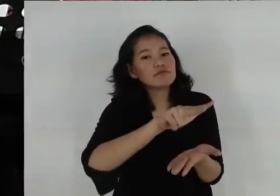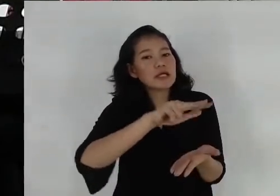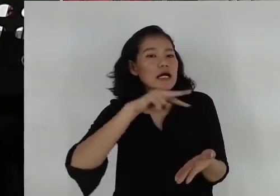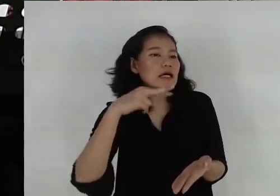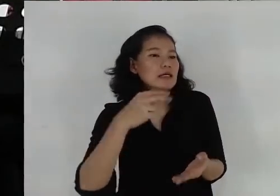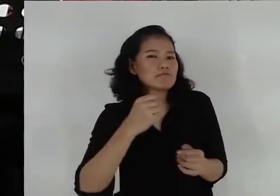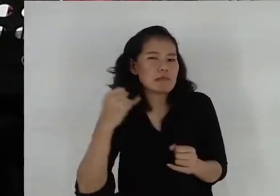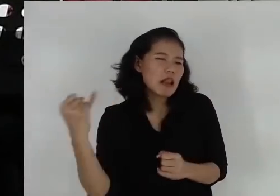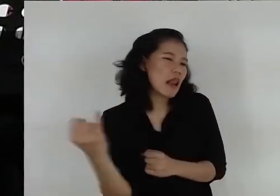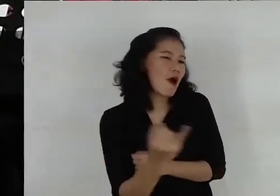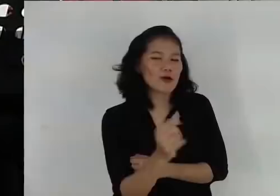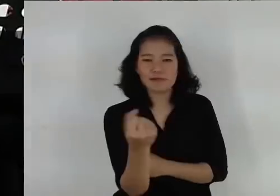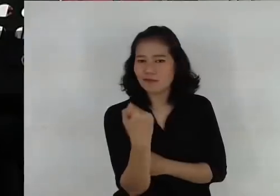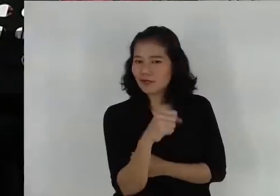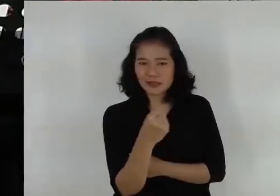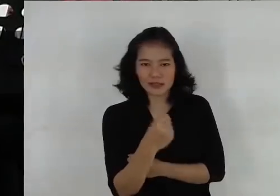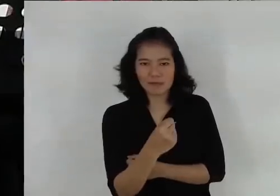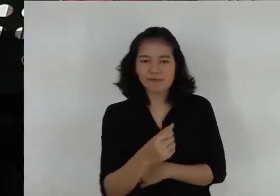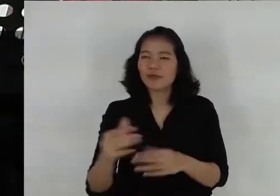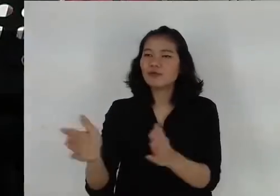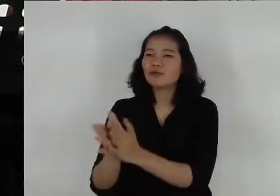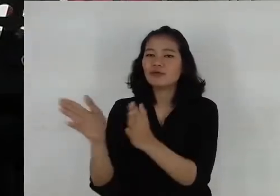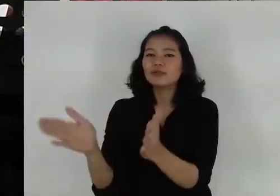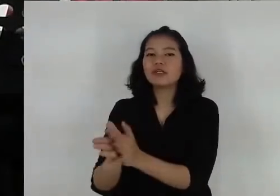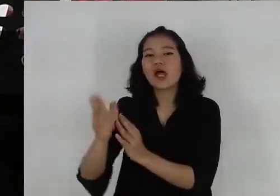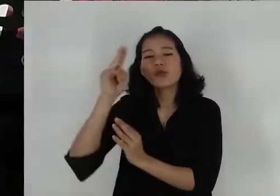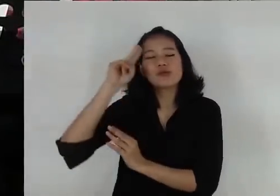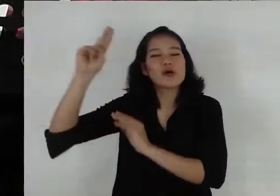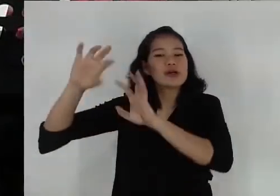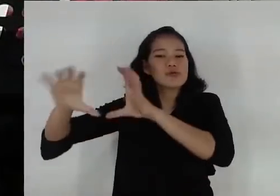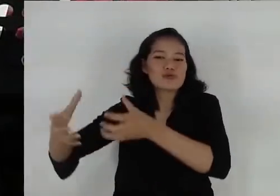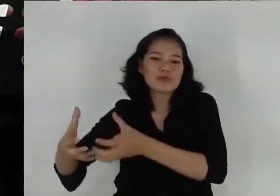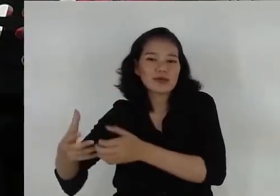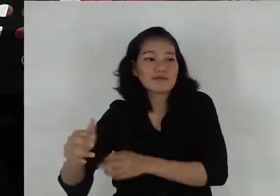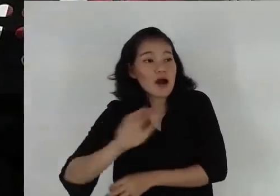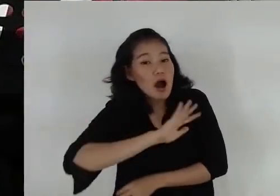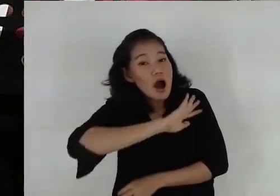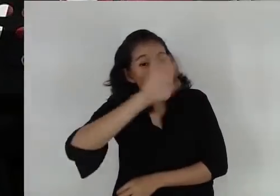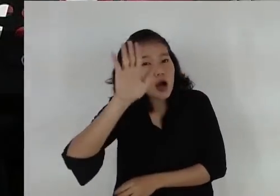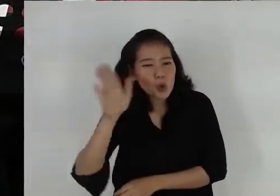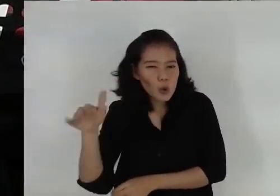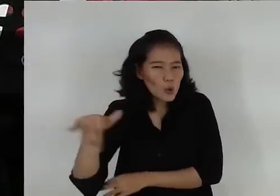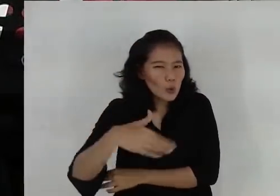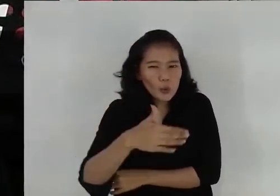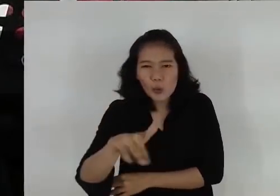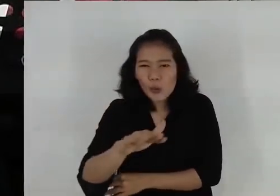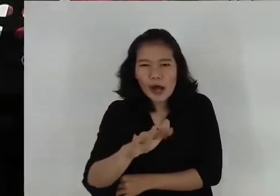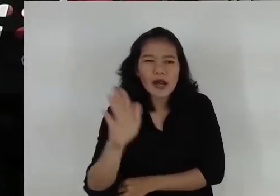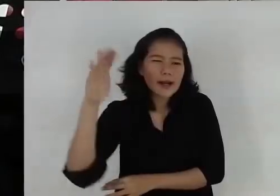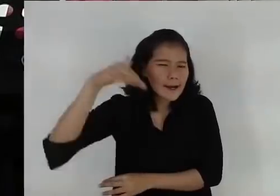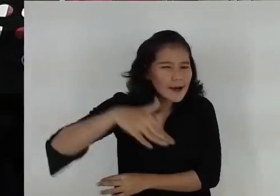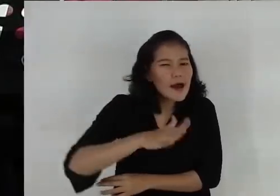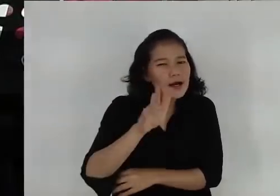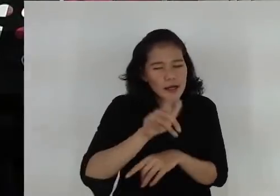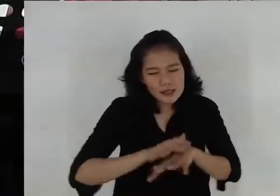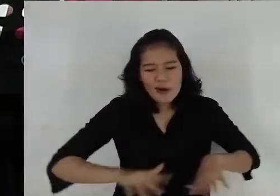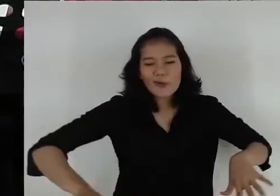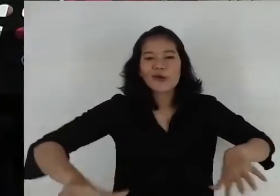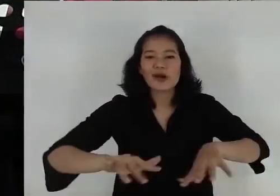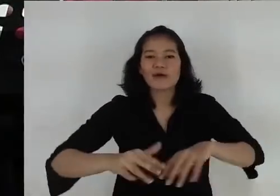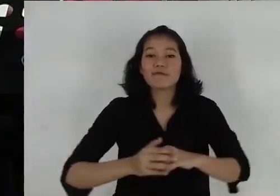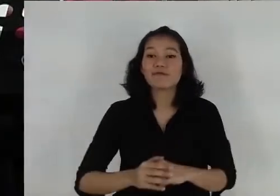dapat dilanggar Pujilah Tuhan di bumi Hai ular ular naga dan segenap Samudera Raya